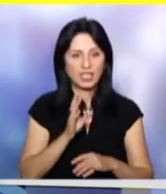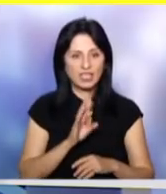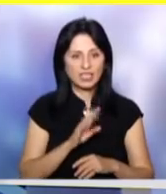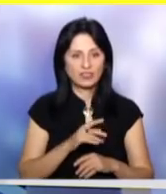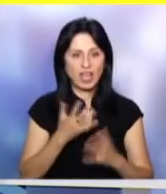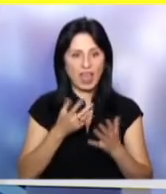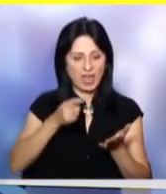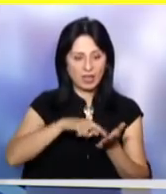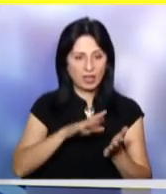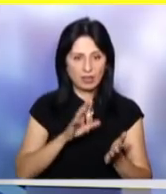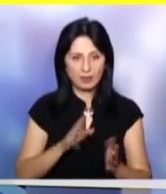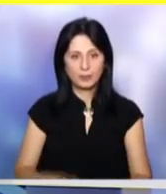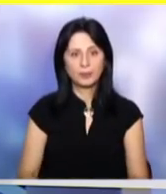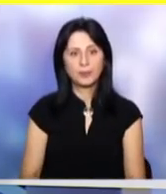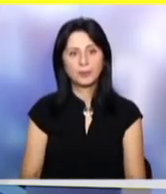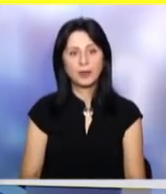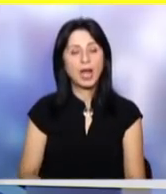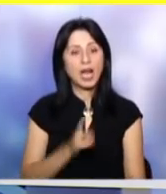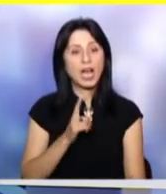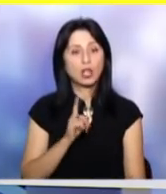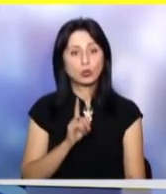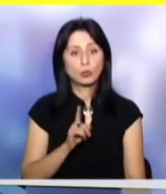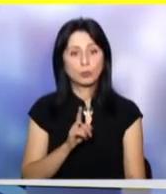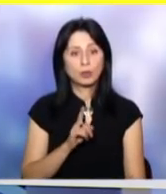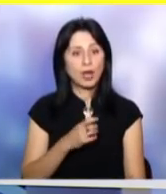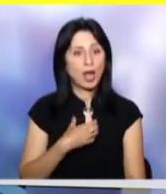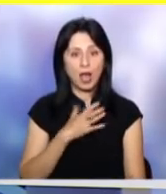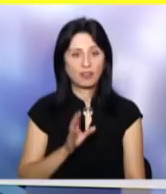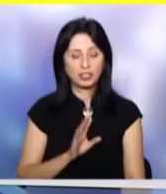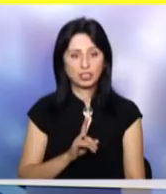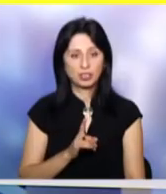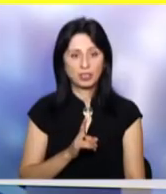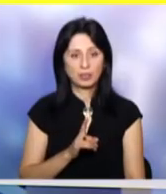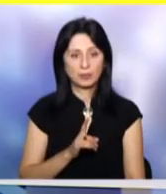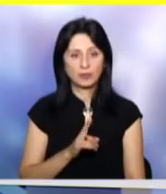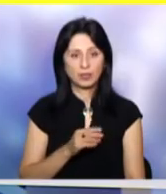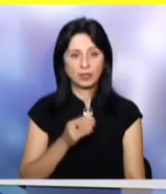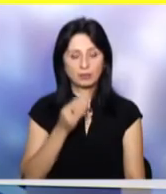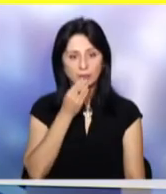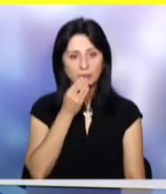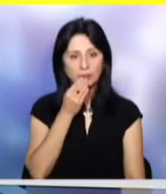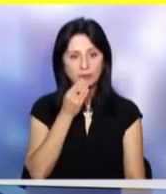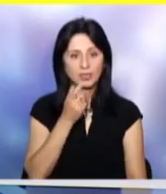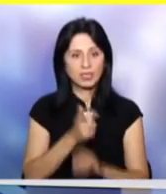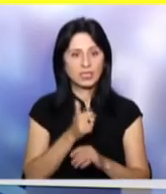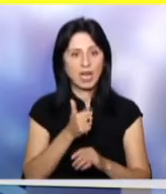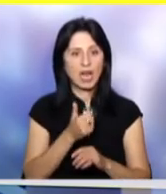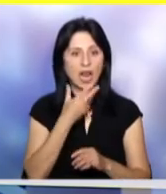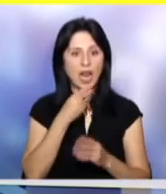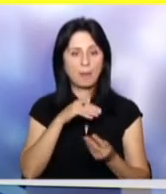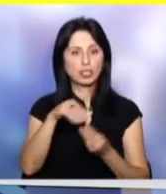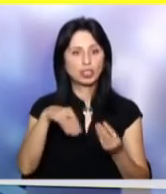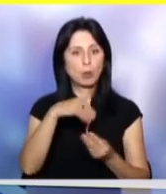დაიწვას ხელი და ასე შემდეგ. მაგრამ რატომღაც არ გვეშინია პროდუქტების, რომელიც არის ძალიან კარგად